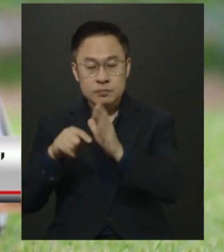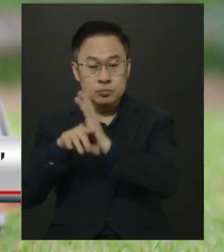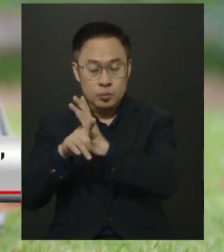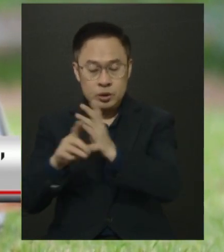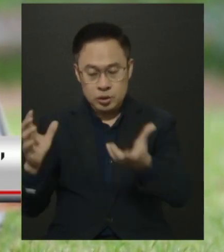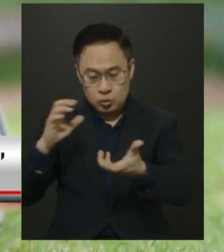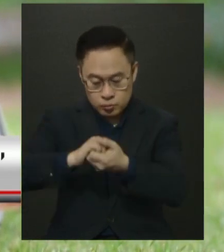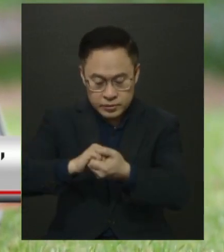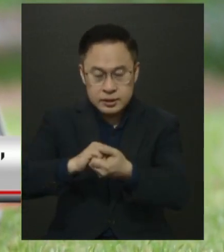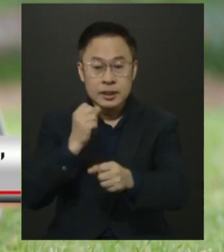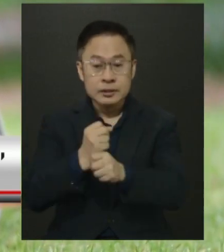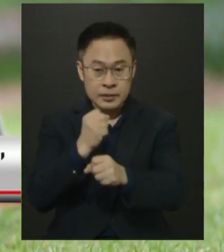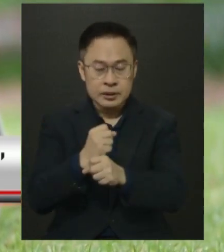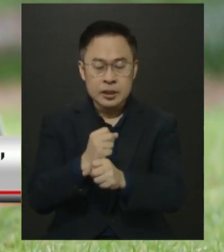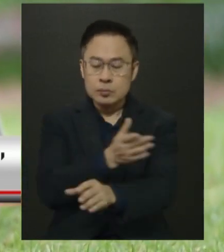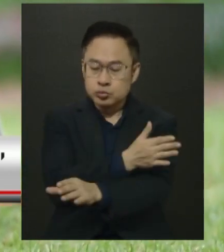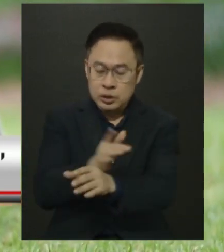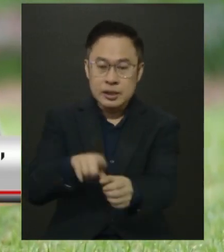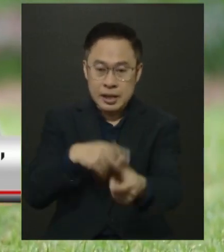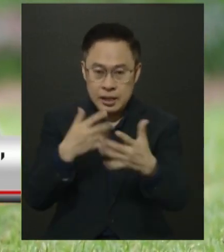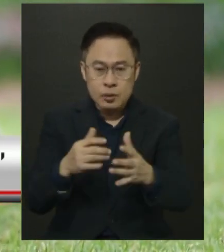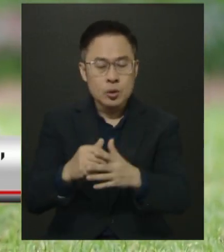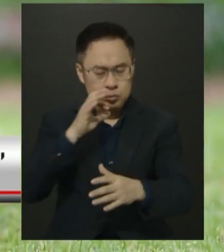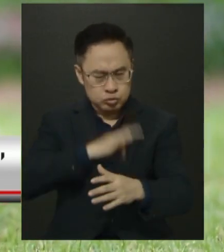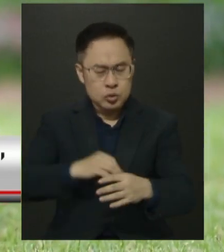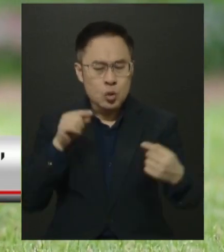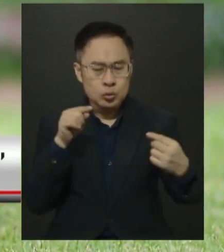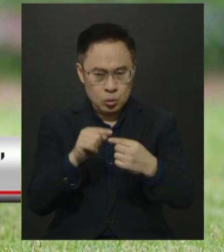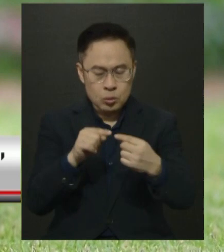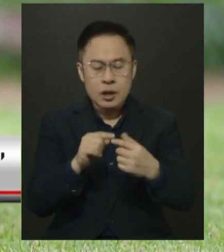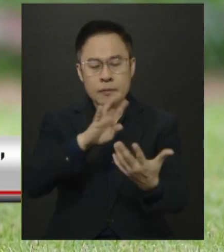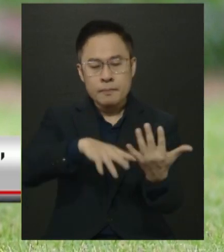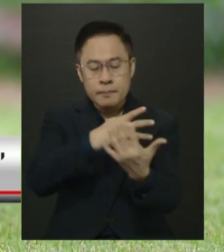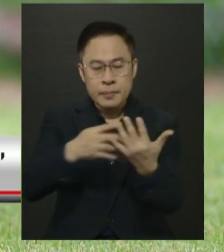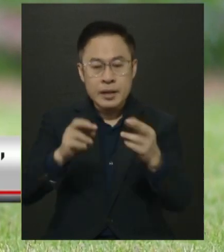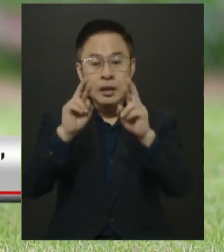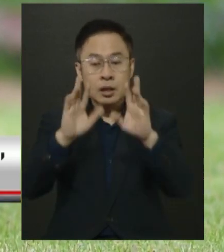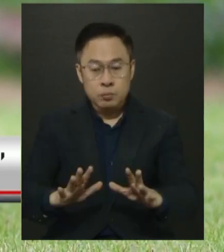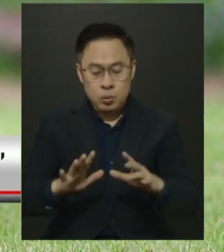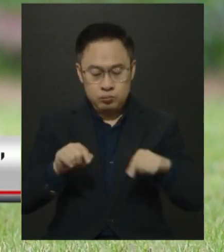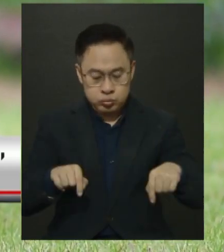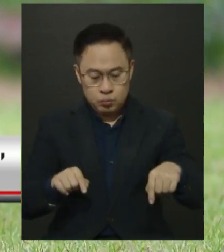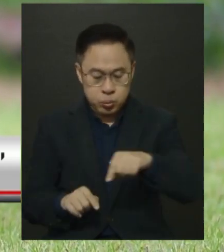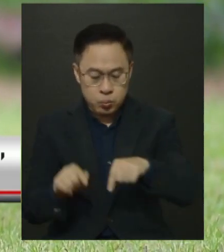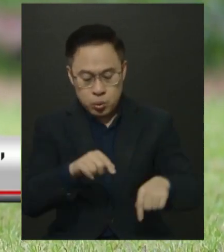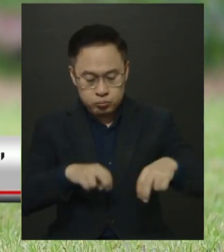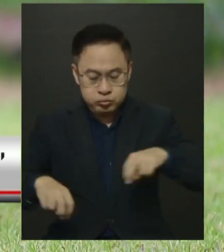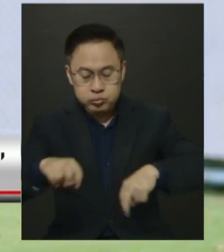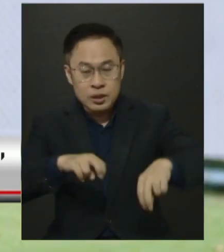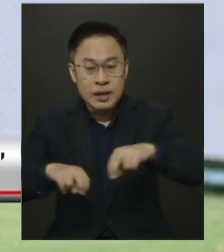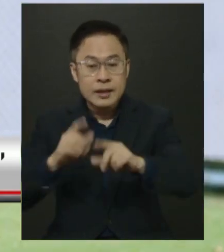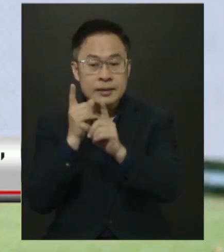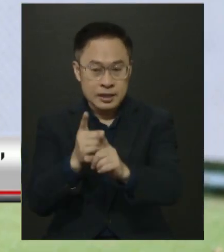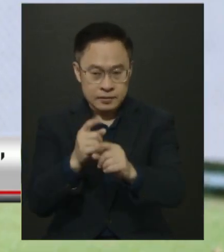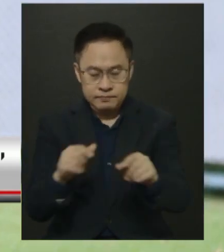สไตล์ฟุตบอลของกัมบะโอซาก้าเองก็น่าจะเหมาะสมด้วยเน้นเล่นระบบเล่นบอลตามพื้นก็ตามแบบฉบับ